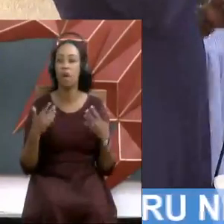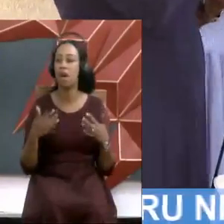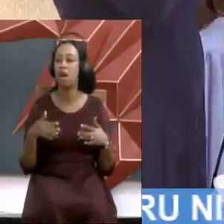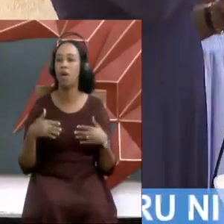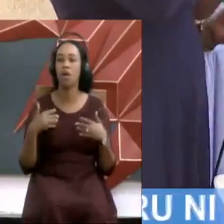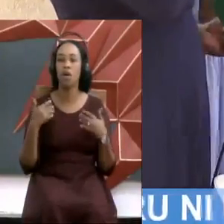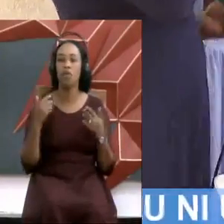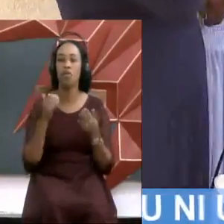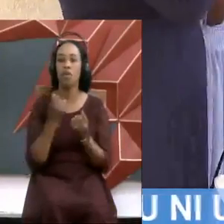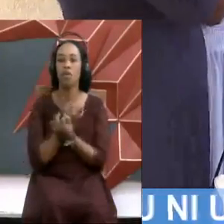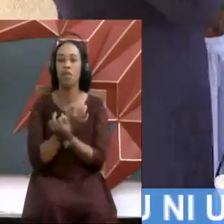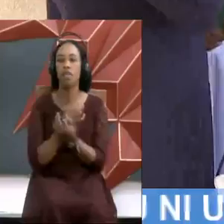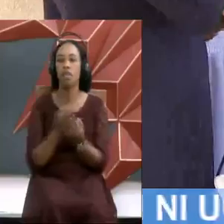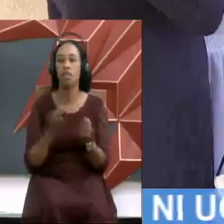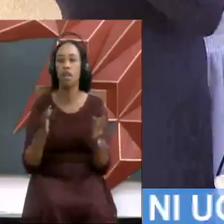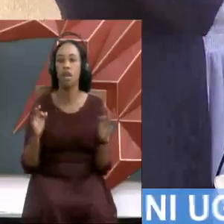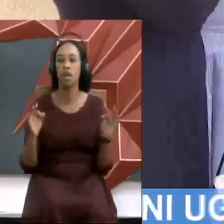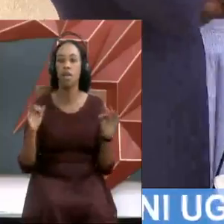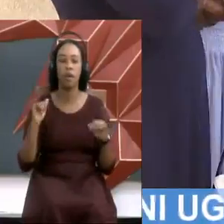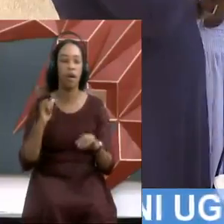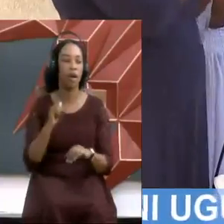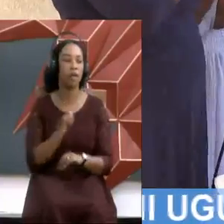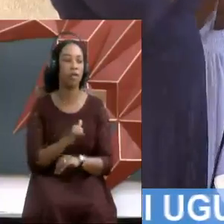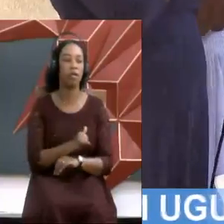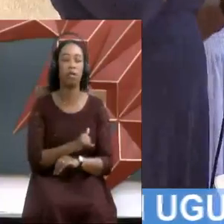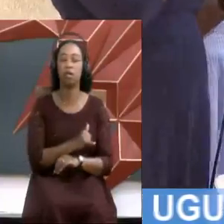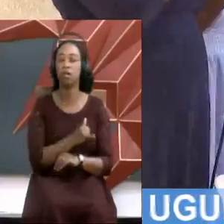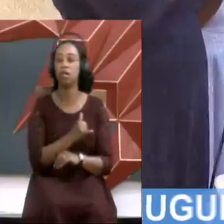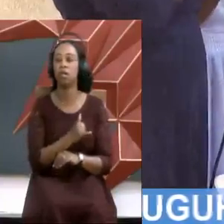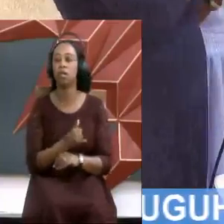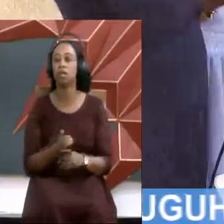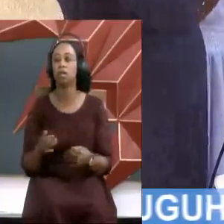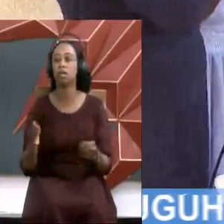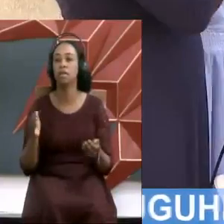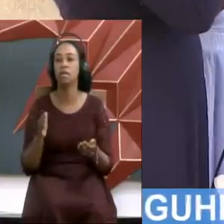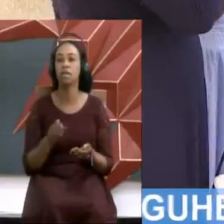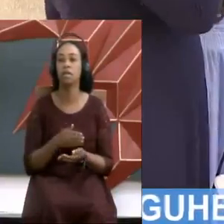shangwe ya kovu itabaki